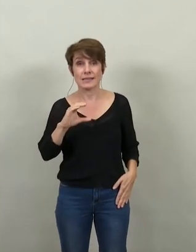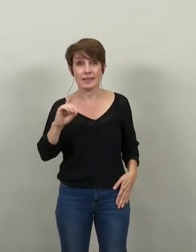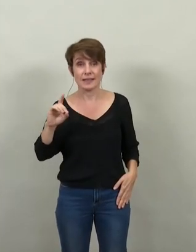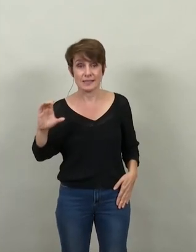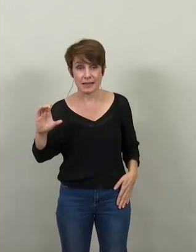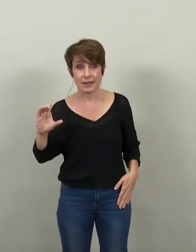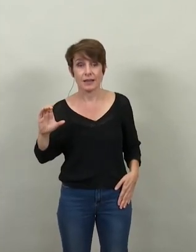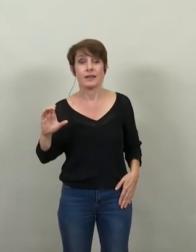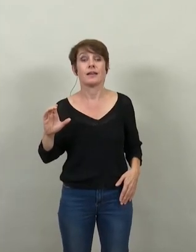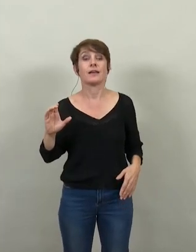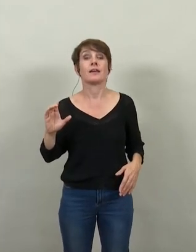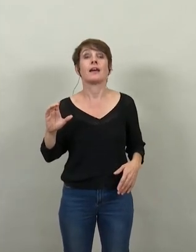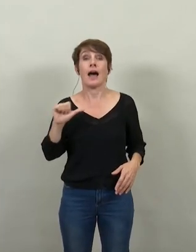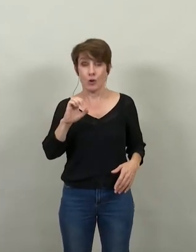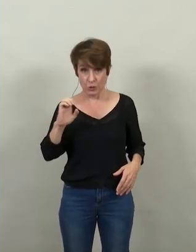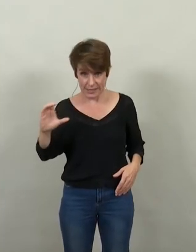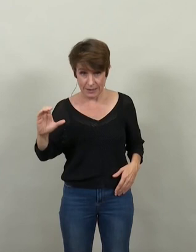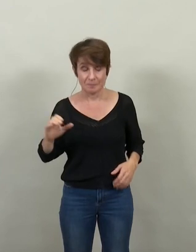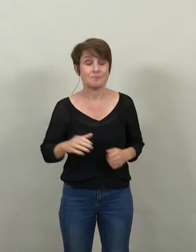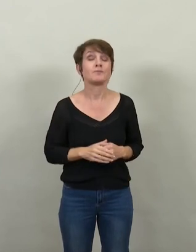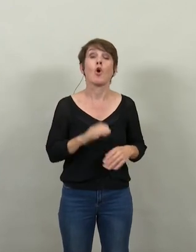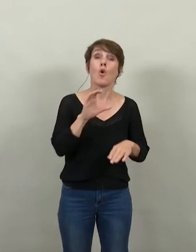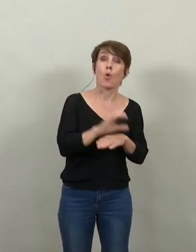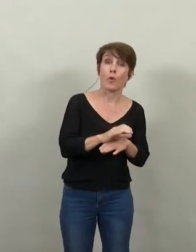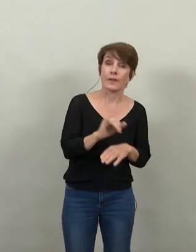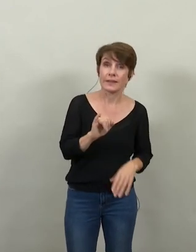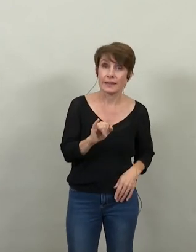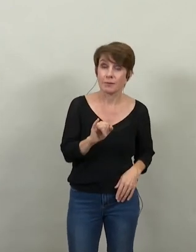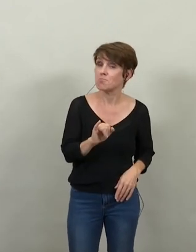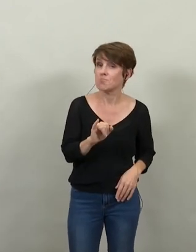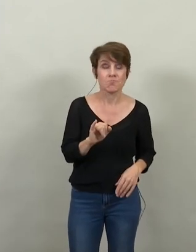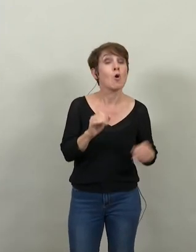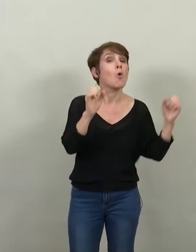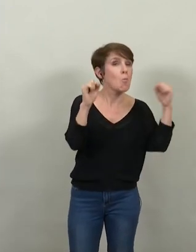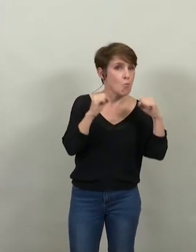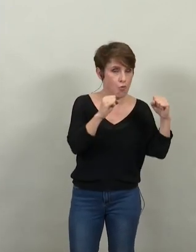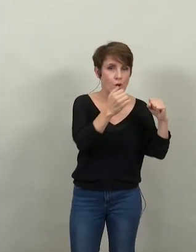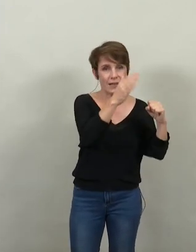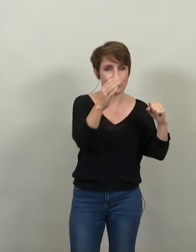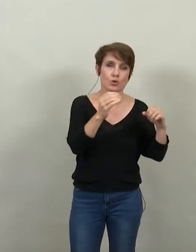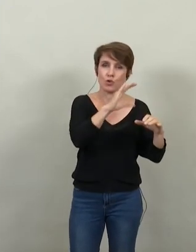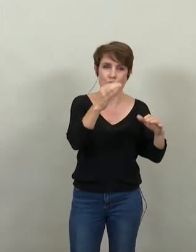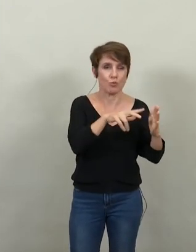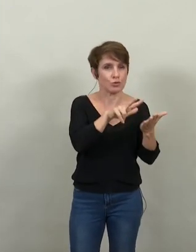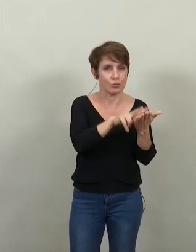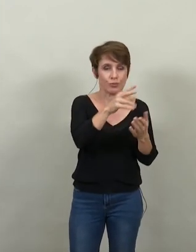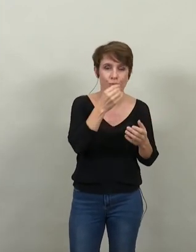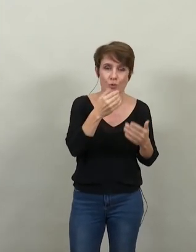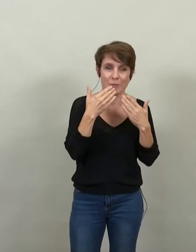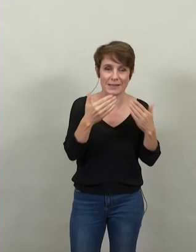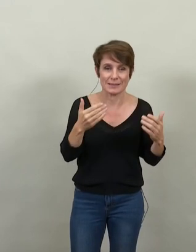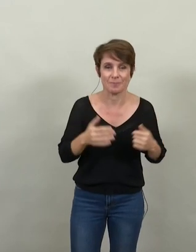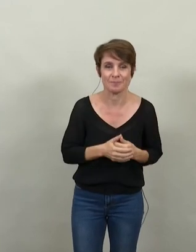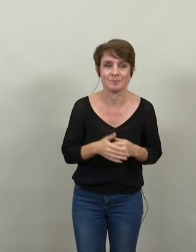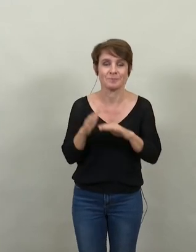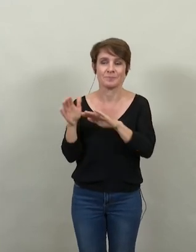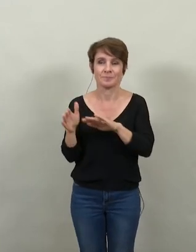et AEC qui vote contre qui vote pour les autres donc unanimité je vous remercie nous